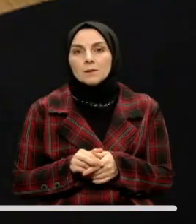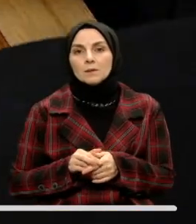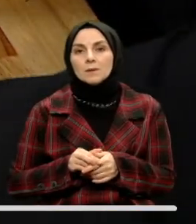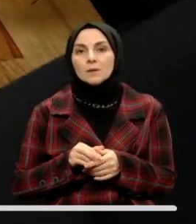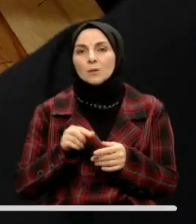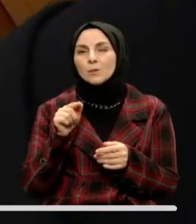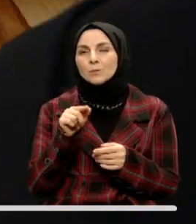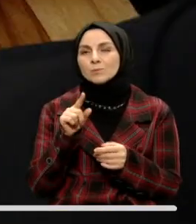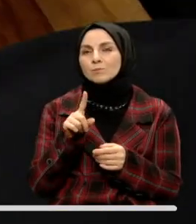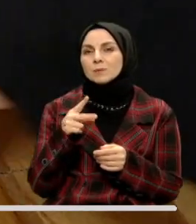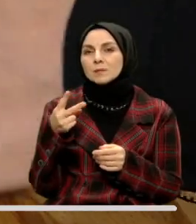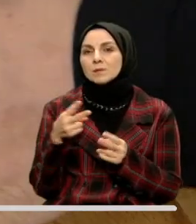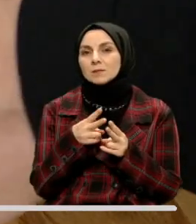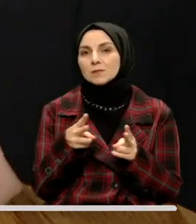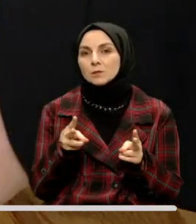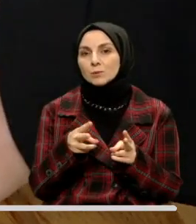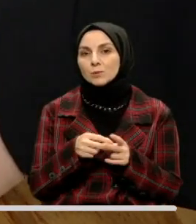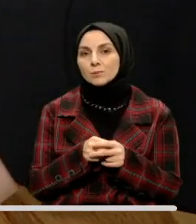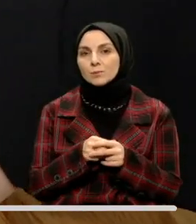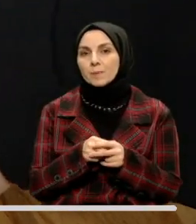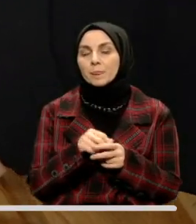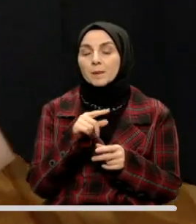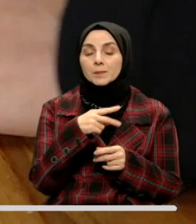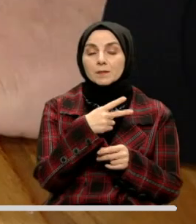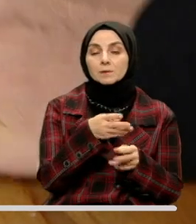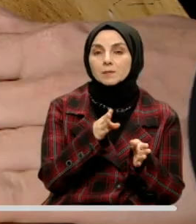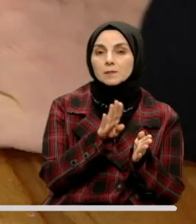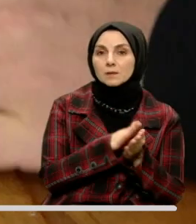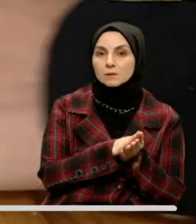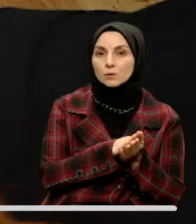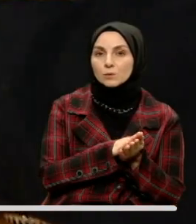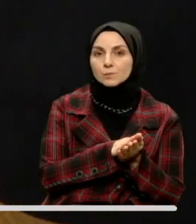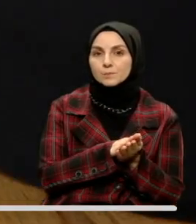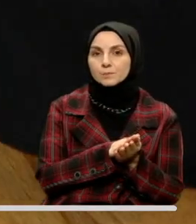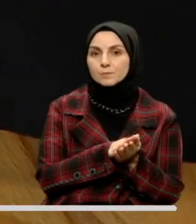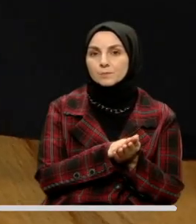Bir tarafını yine açıyorum. Bu taraftan katlıyorum.